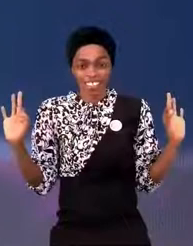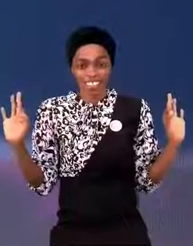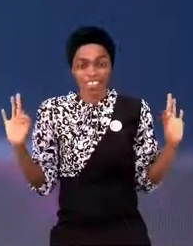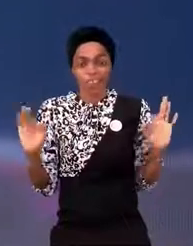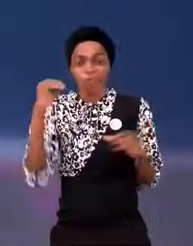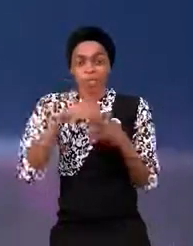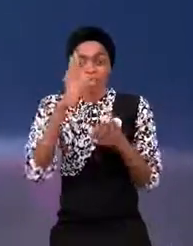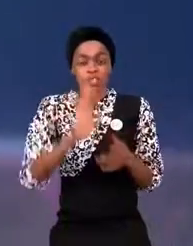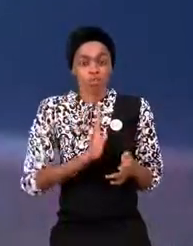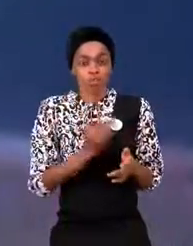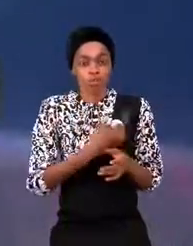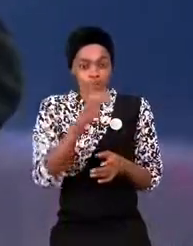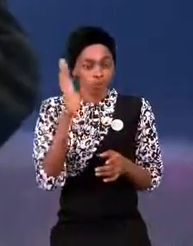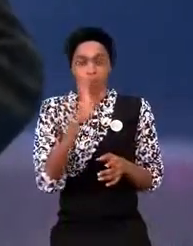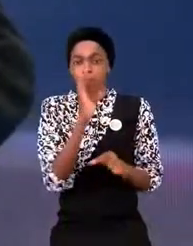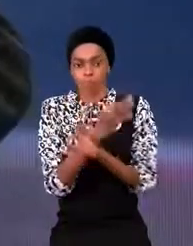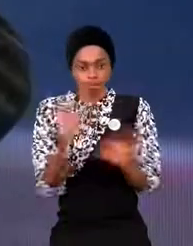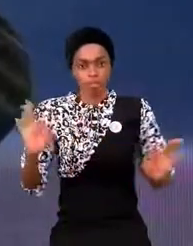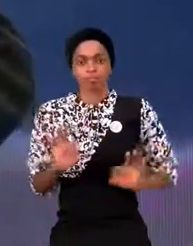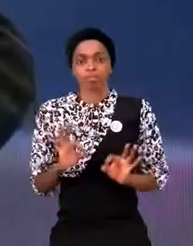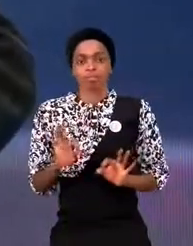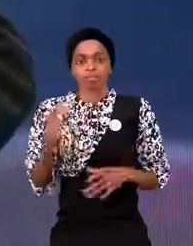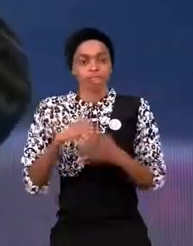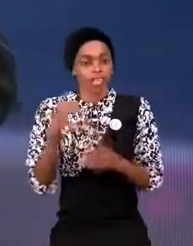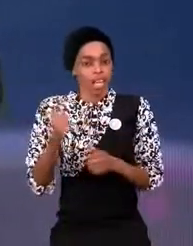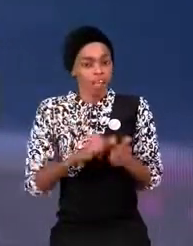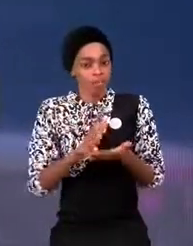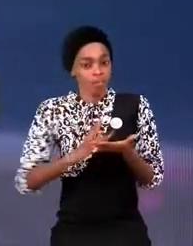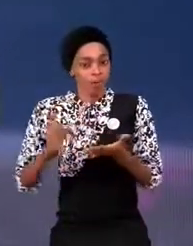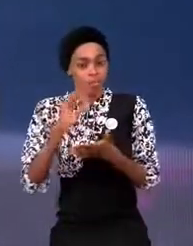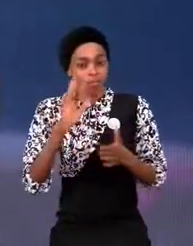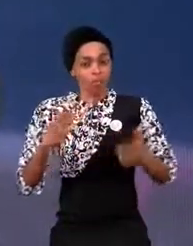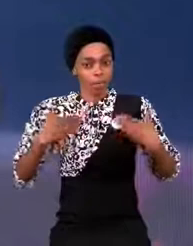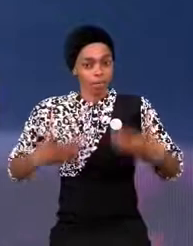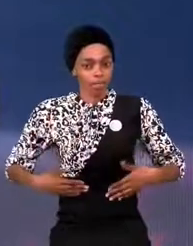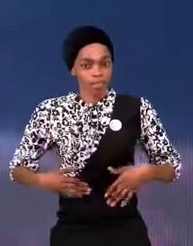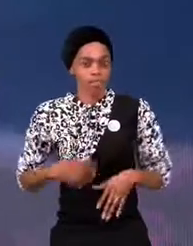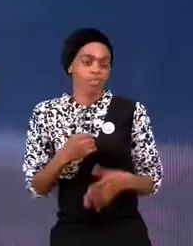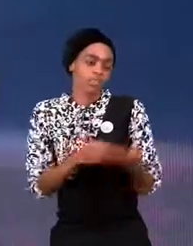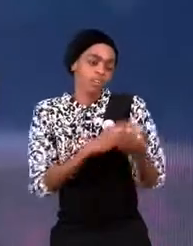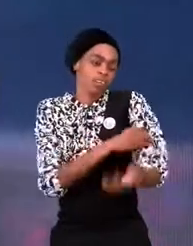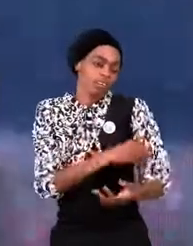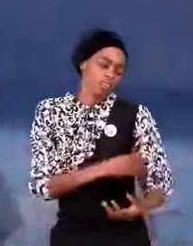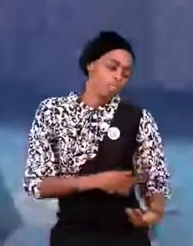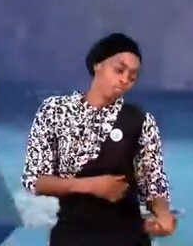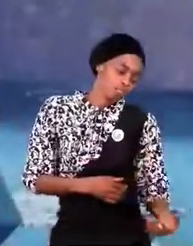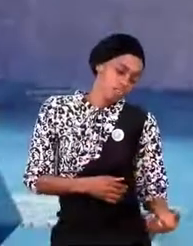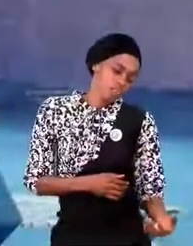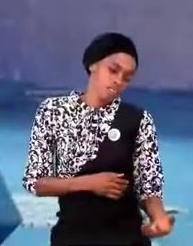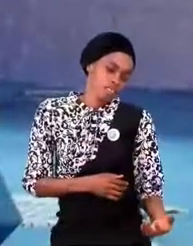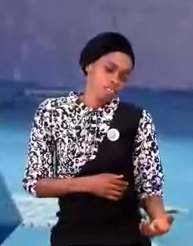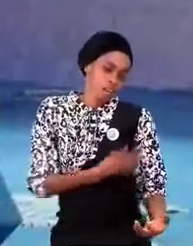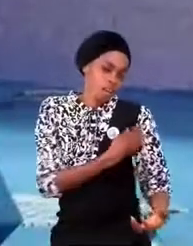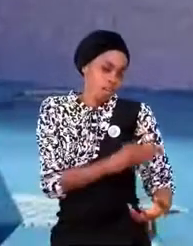libre. Dans tous les domaines de ta vie, la main peut-être est suspendue comme ça à cause de l'AVC. Tu n'es